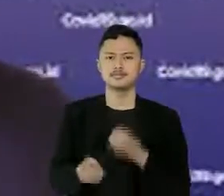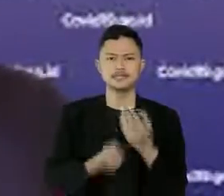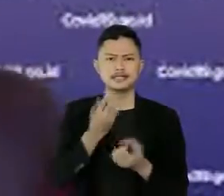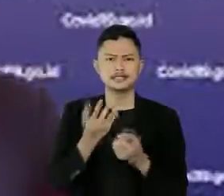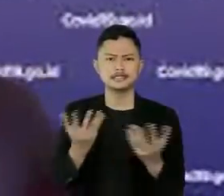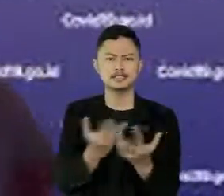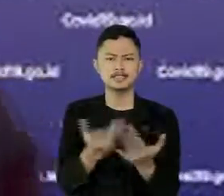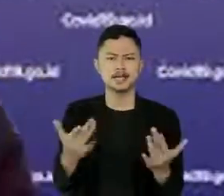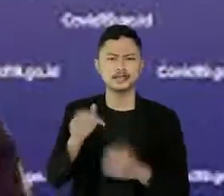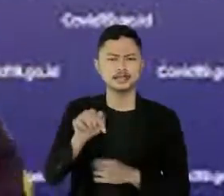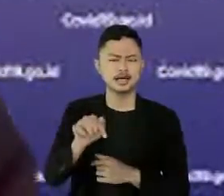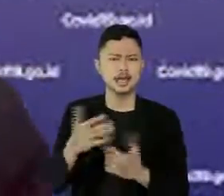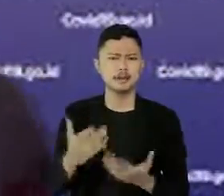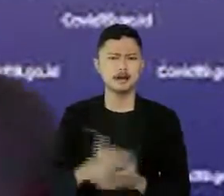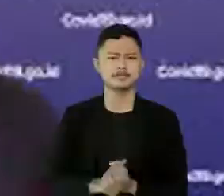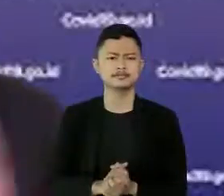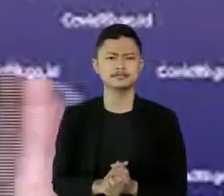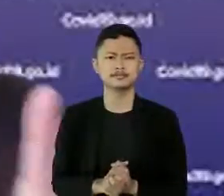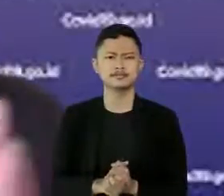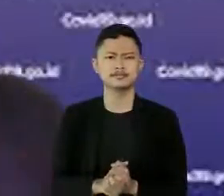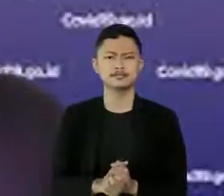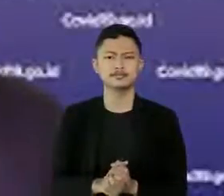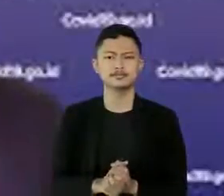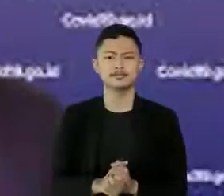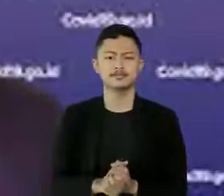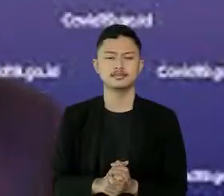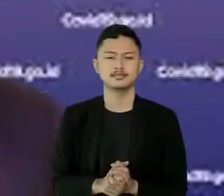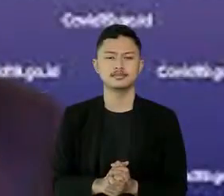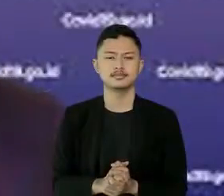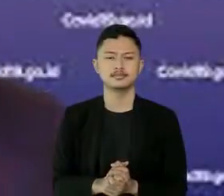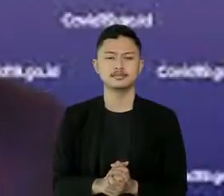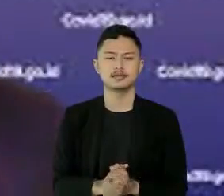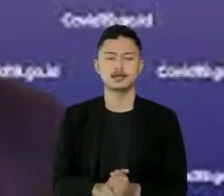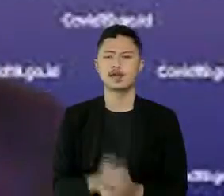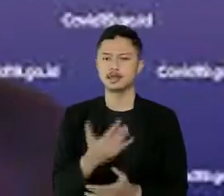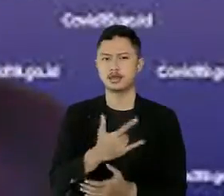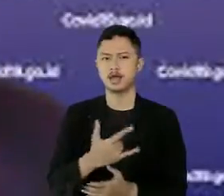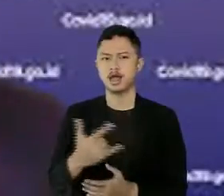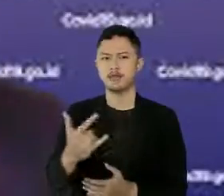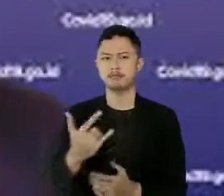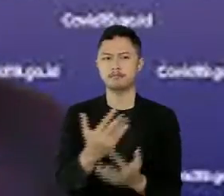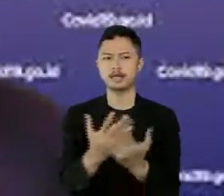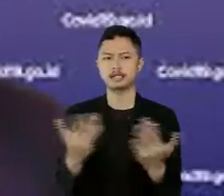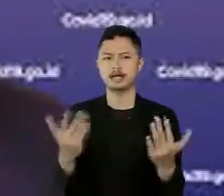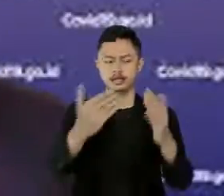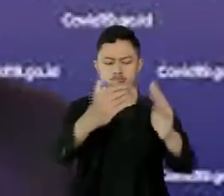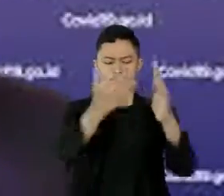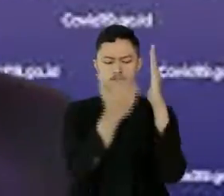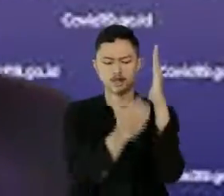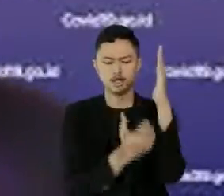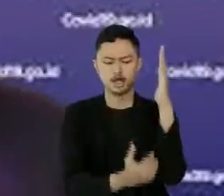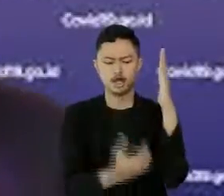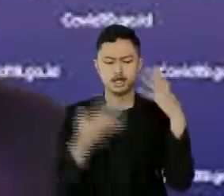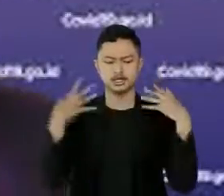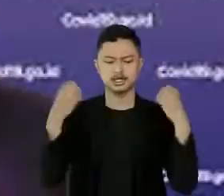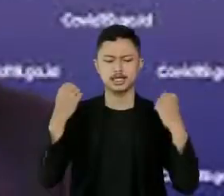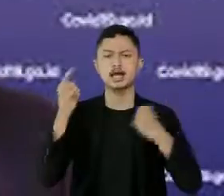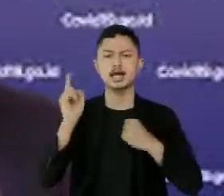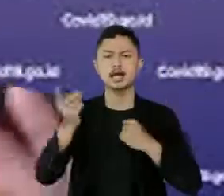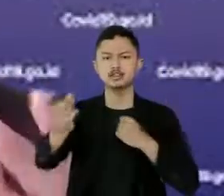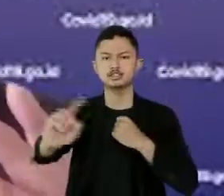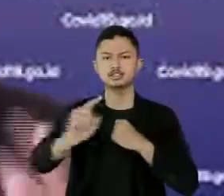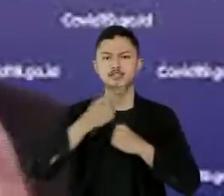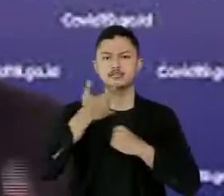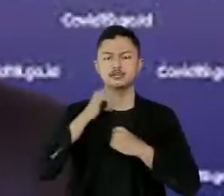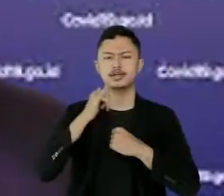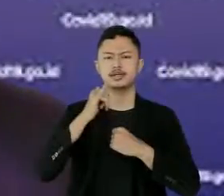sampaikan kepada masyarakat saat ini adalah tetap saja harus yang namanya protokol kesehatan itu